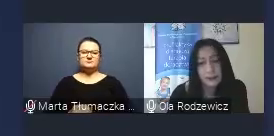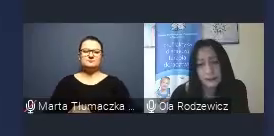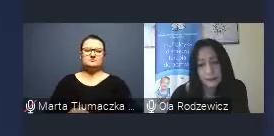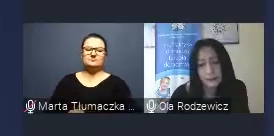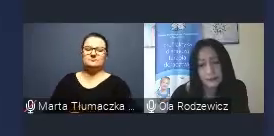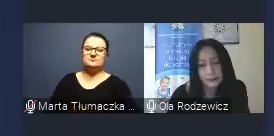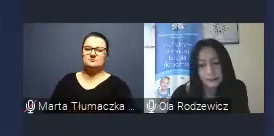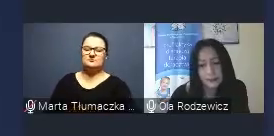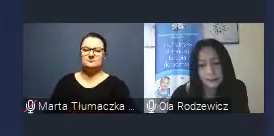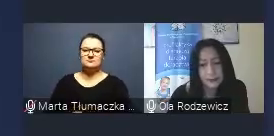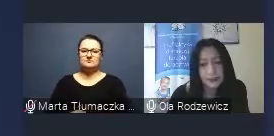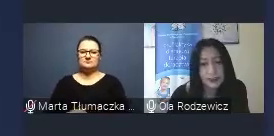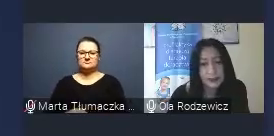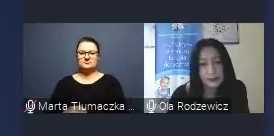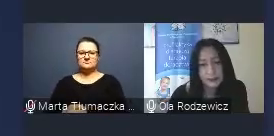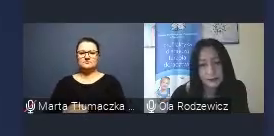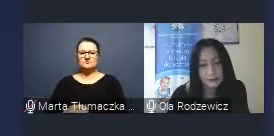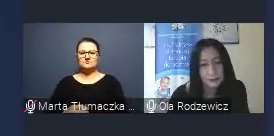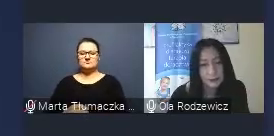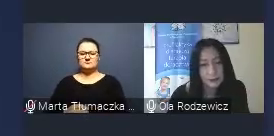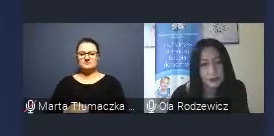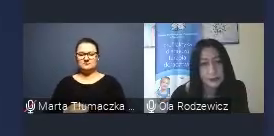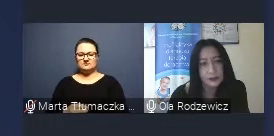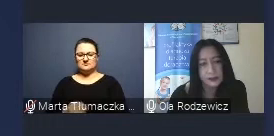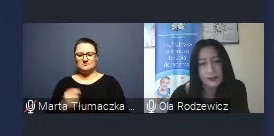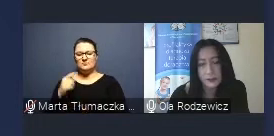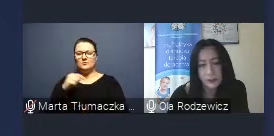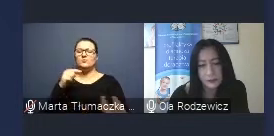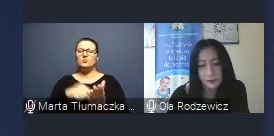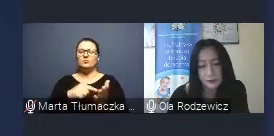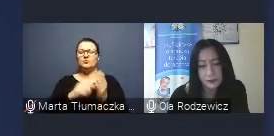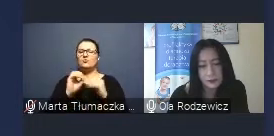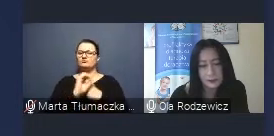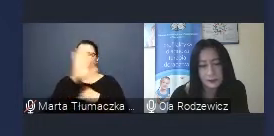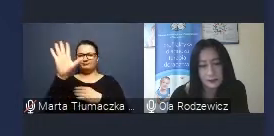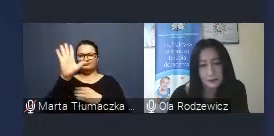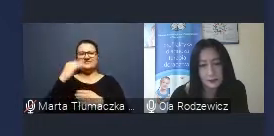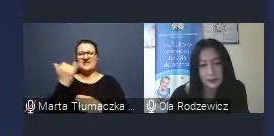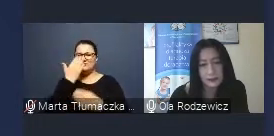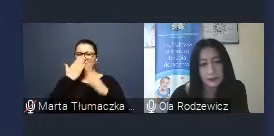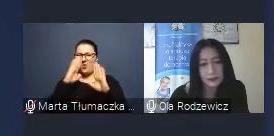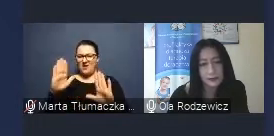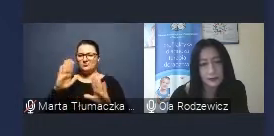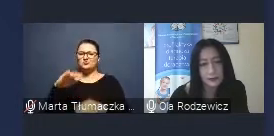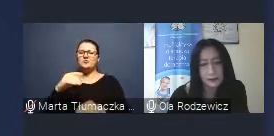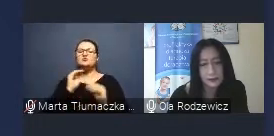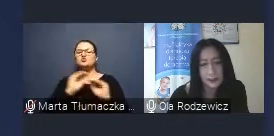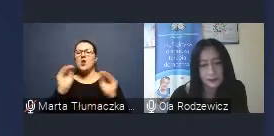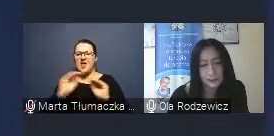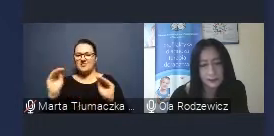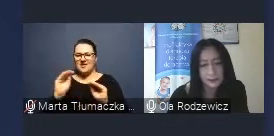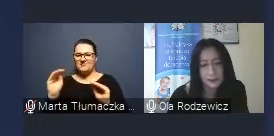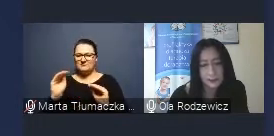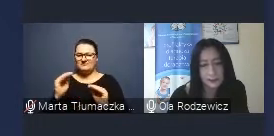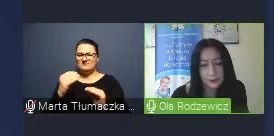I to jest taki slajd, który zawsze pokazuję podczas szkoleń dotyczących